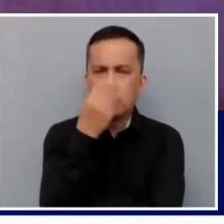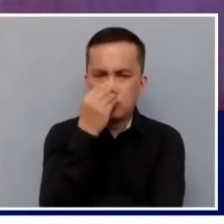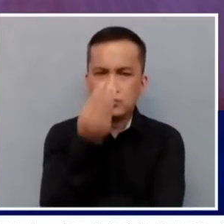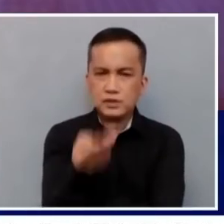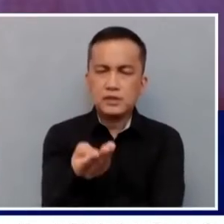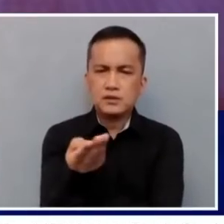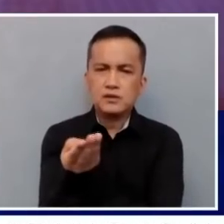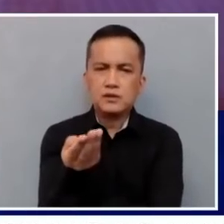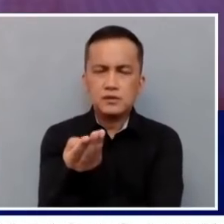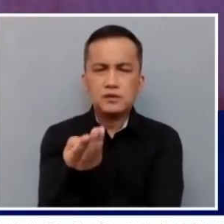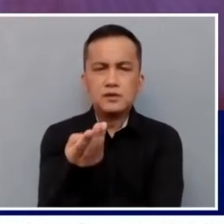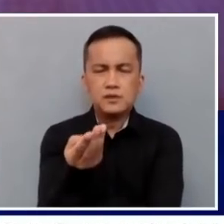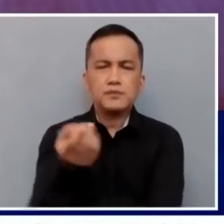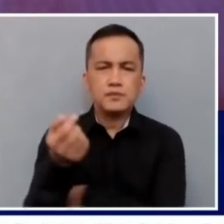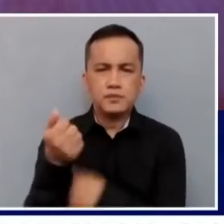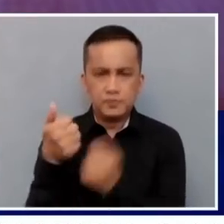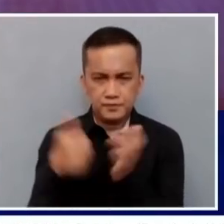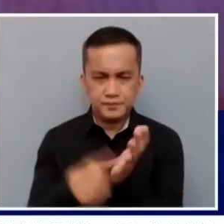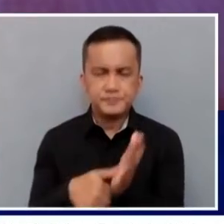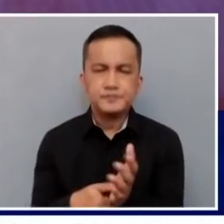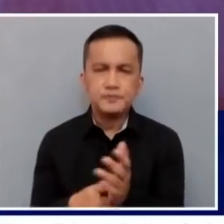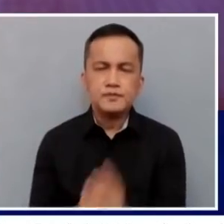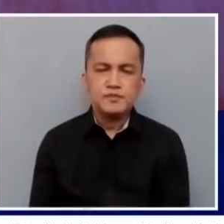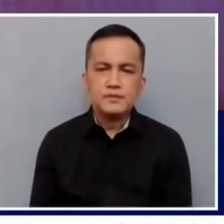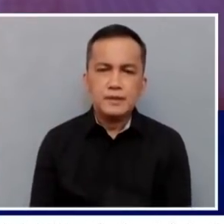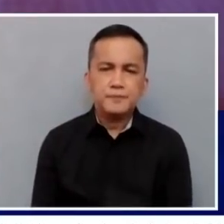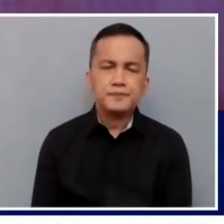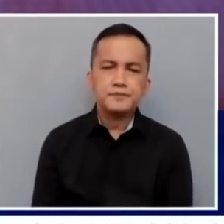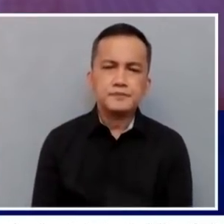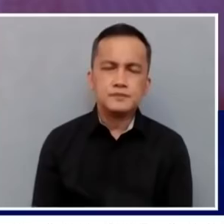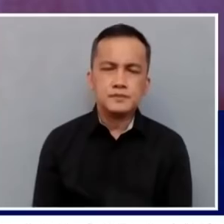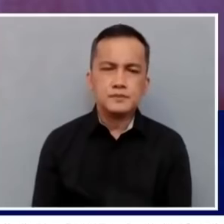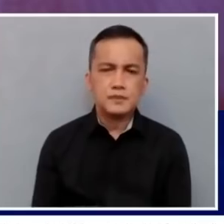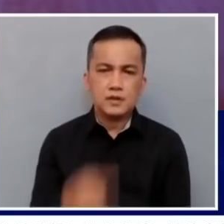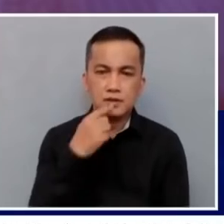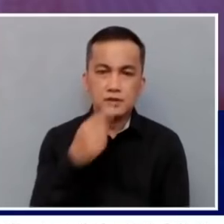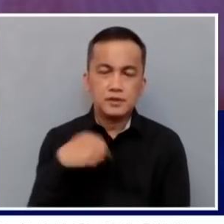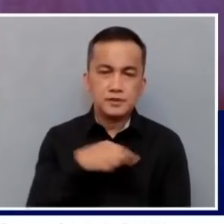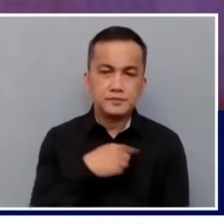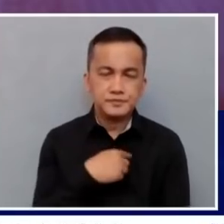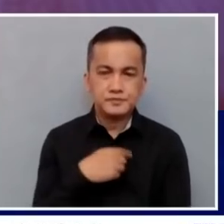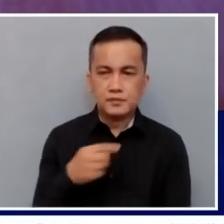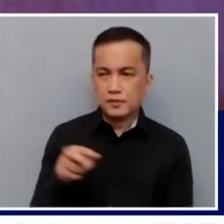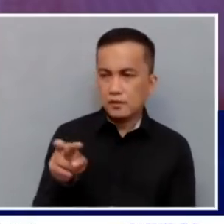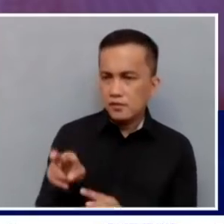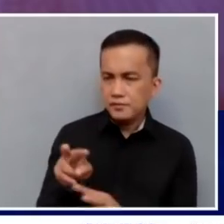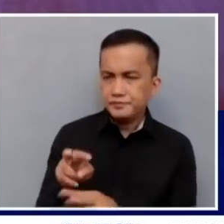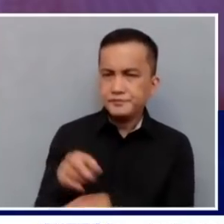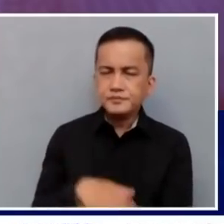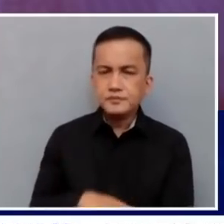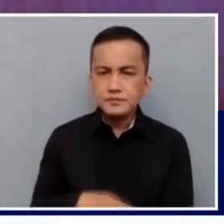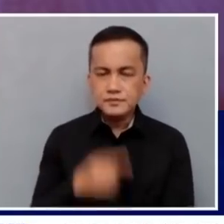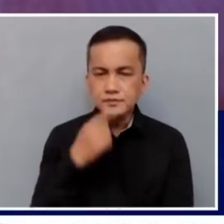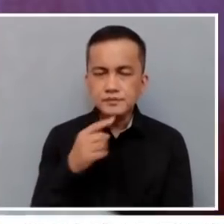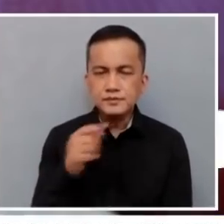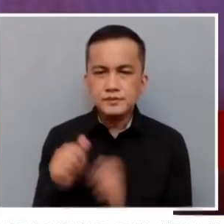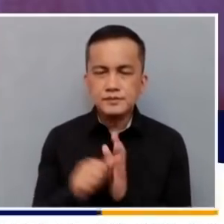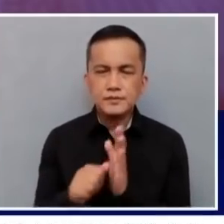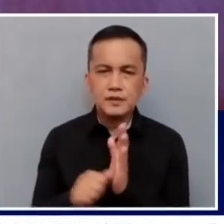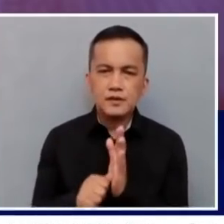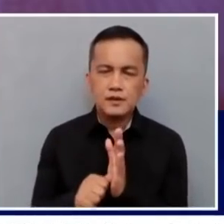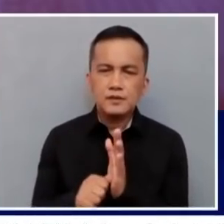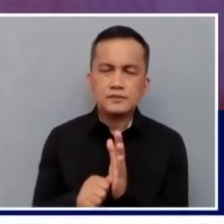bumoto at this moment, konti lang. At banggitin lang natin habang pinapanood natin 'to, binanggit mo, Attorney Digia,